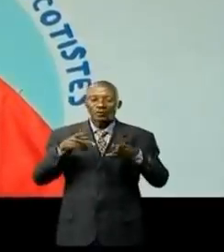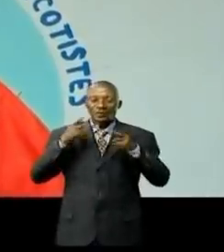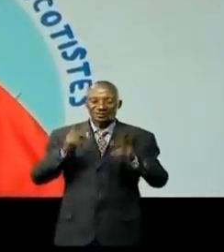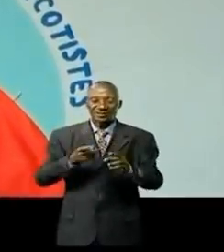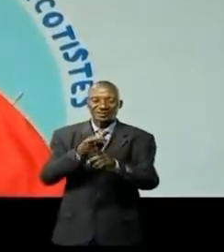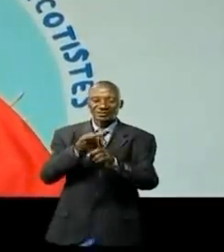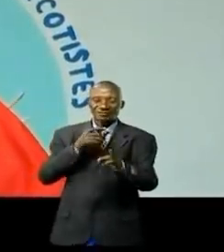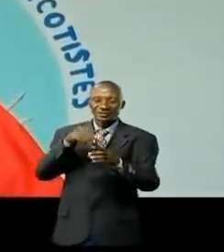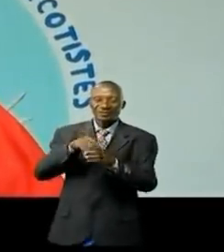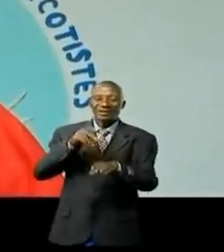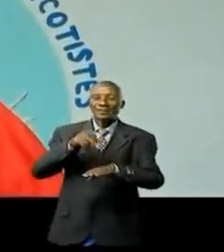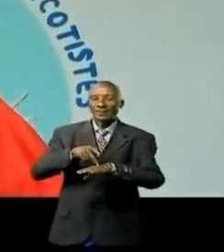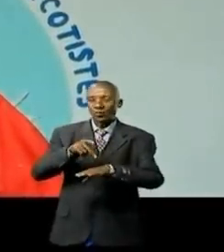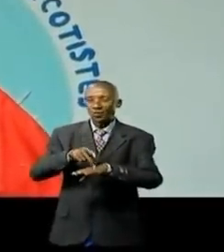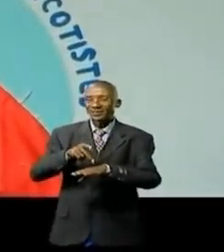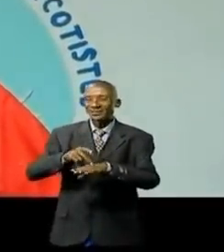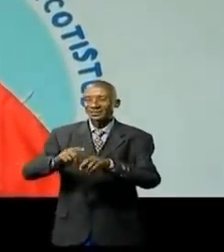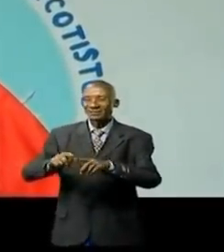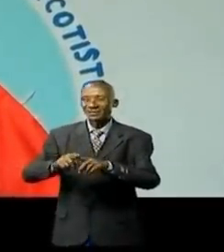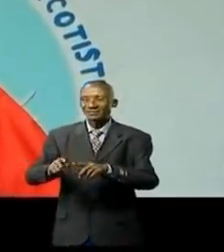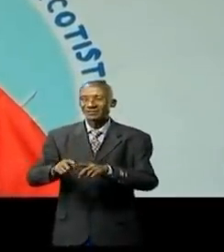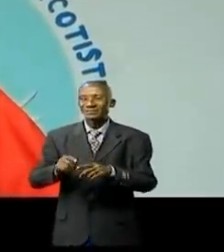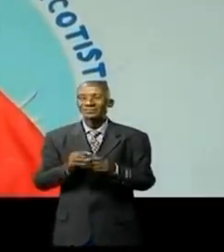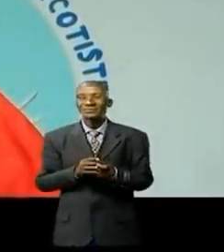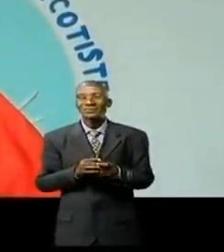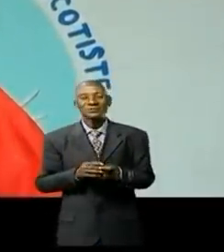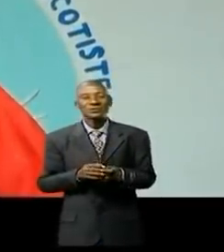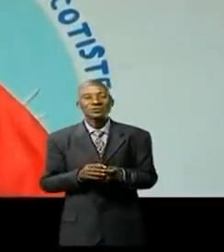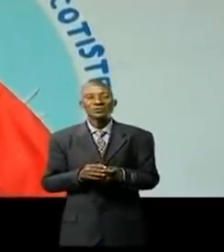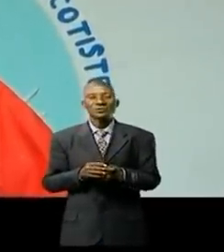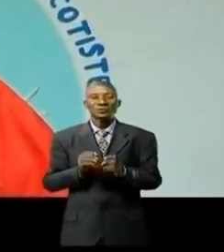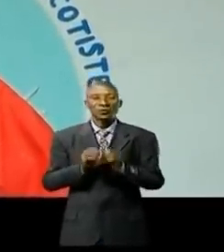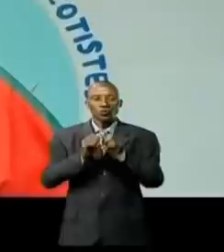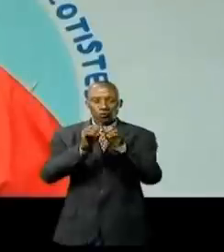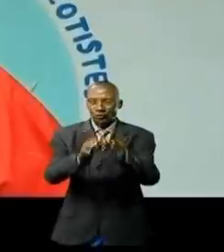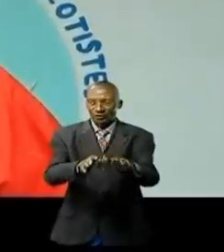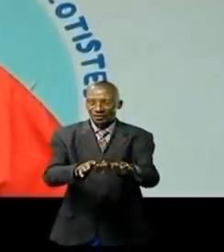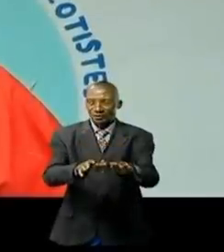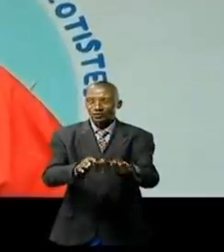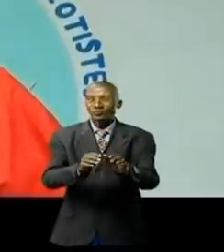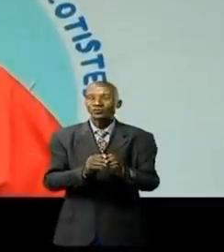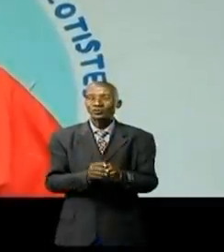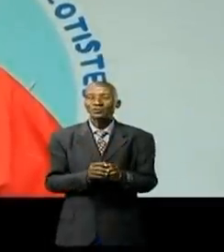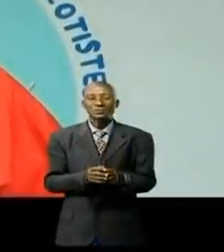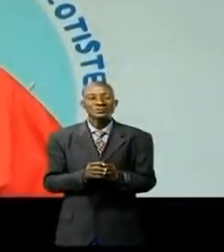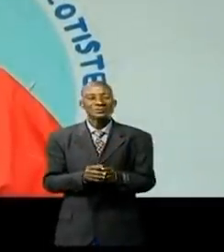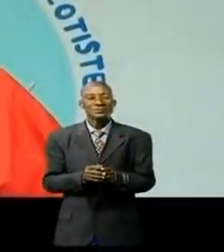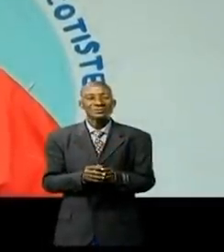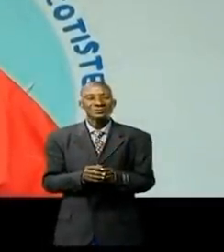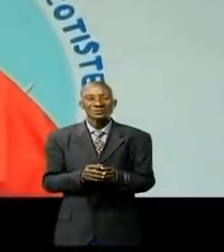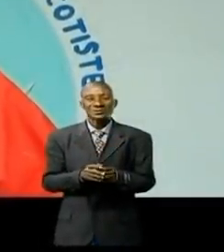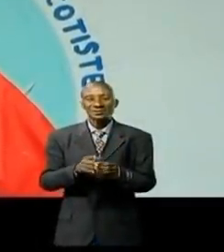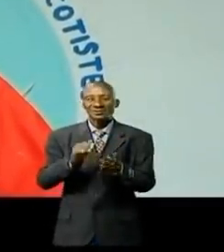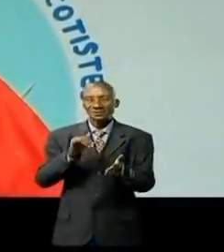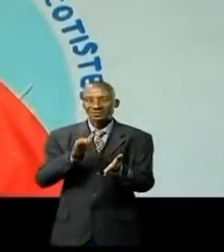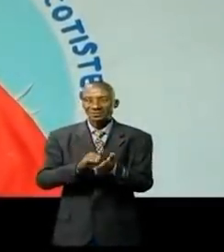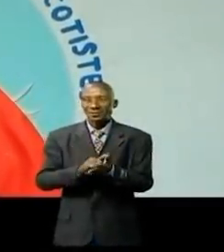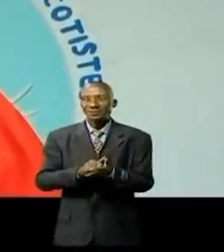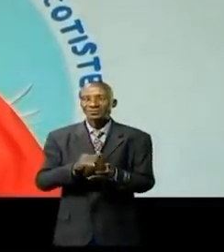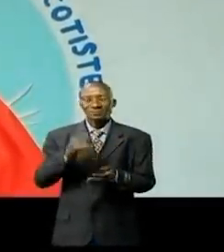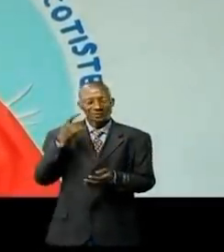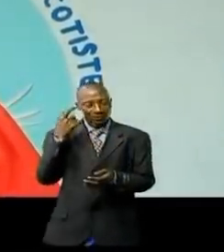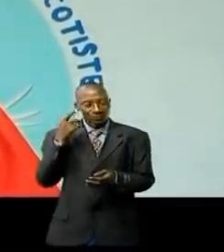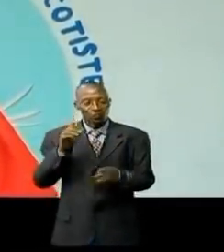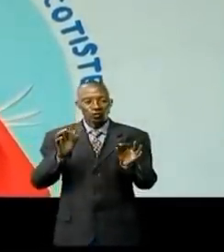marque leur consécration, leur ordination. Donc chez nous, ils ont cessé d'être appelés simples pasteurs, mais ils sont